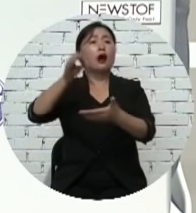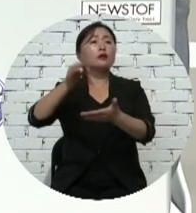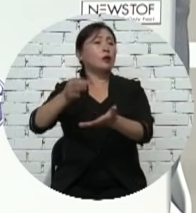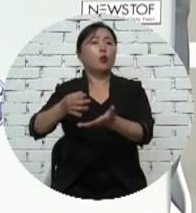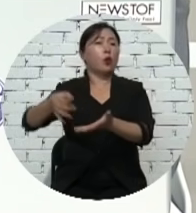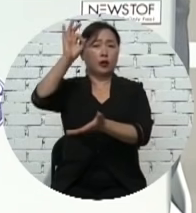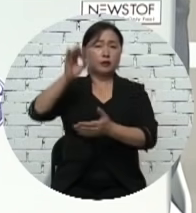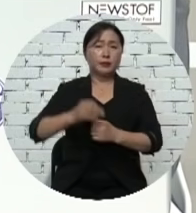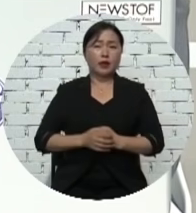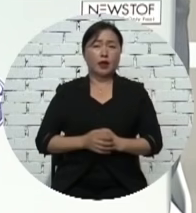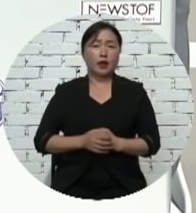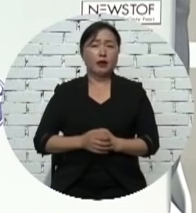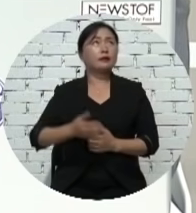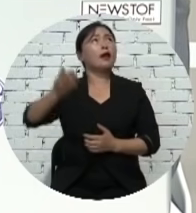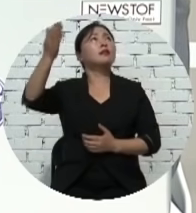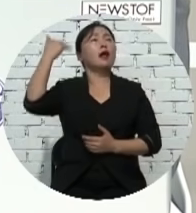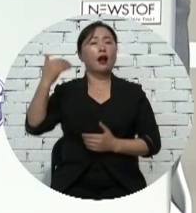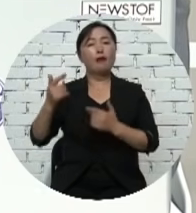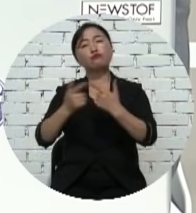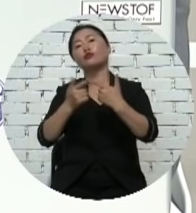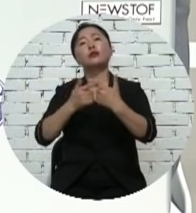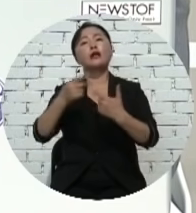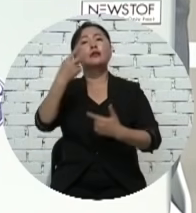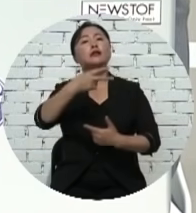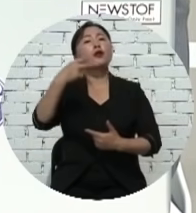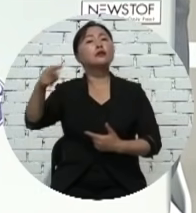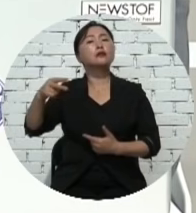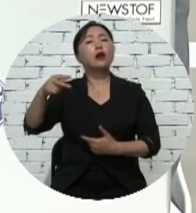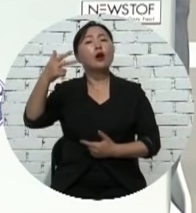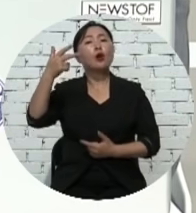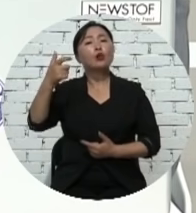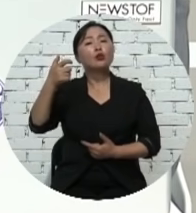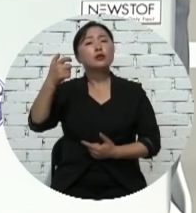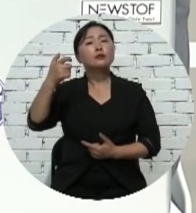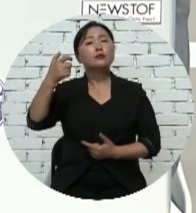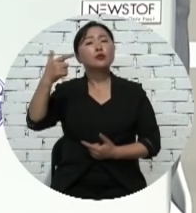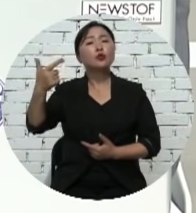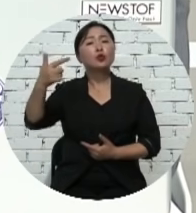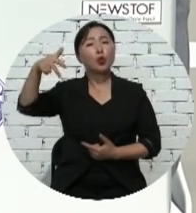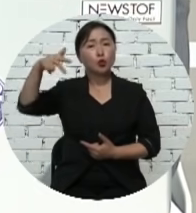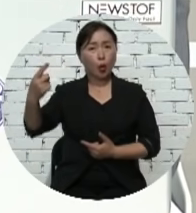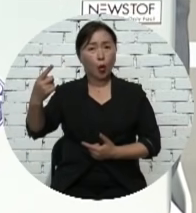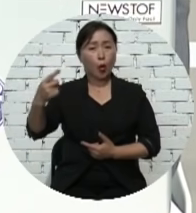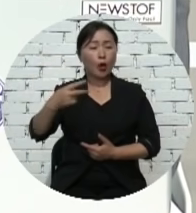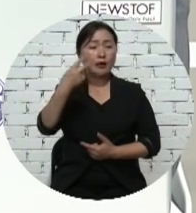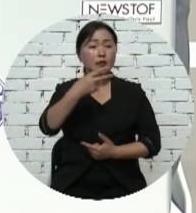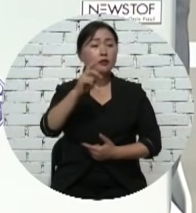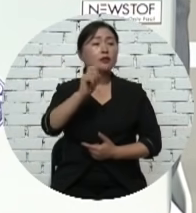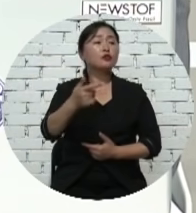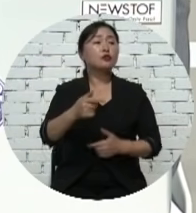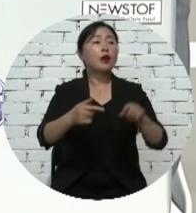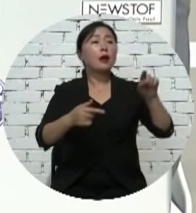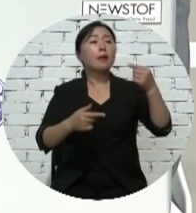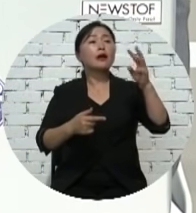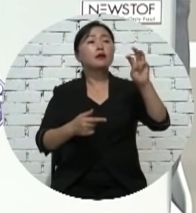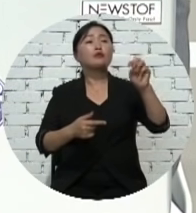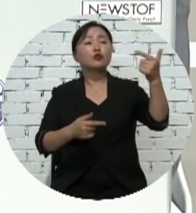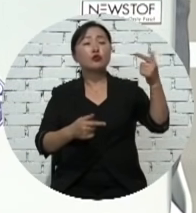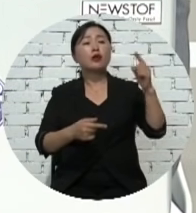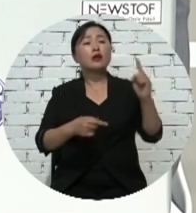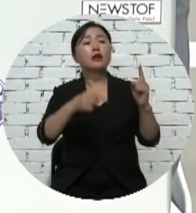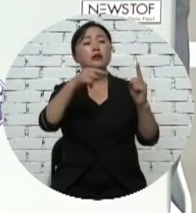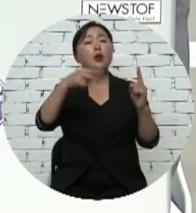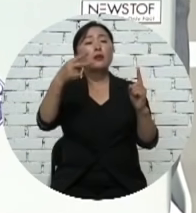혹시 부산은 2002년에 96조에서 2010년에 136조밖에 안 됐어요. 1.5배가